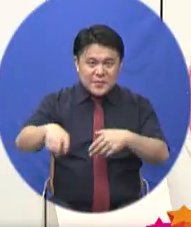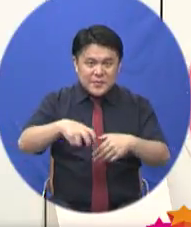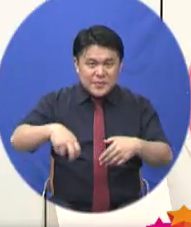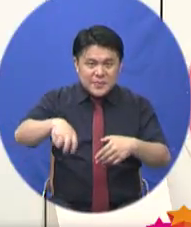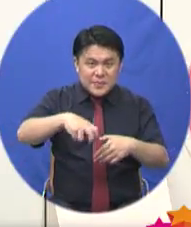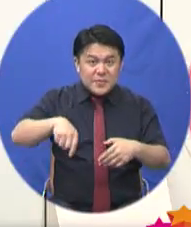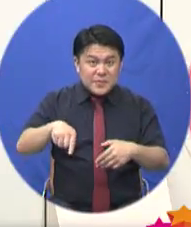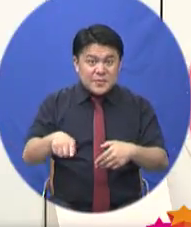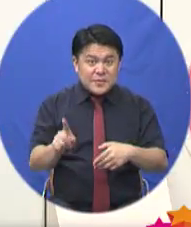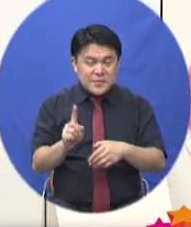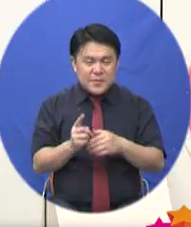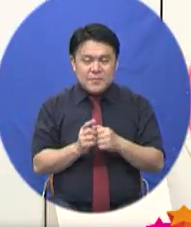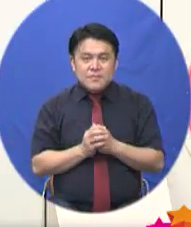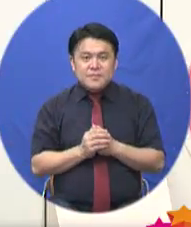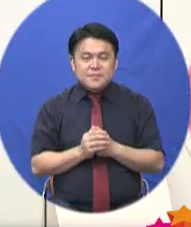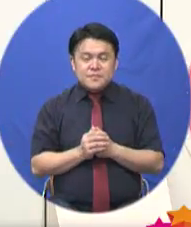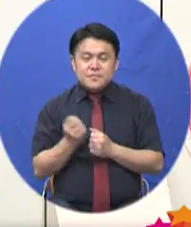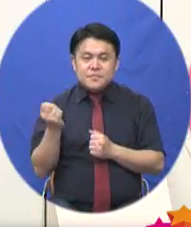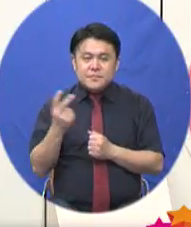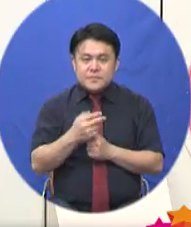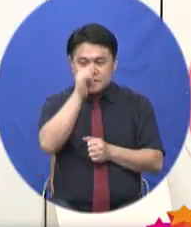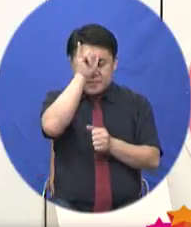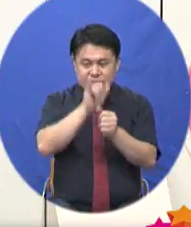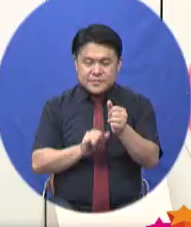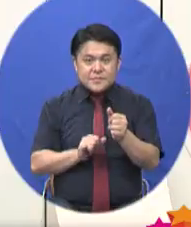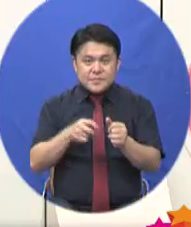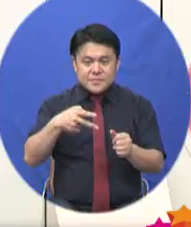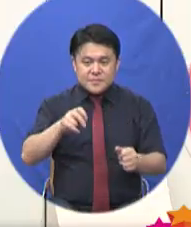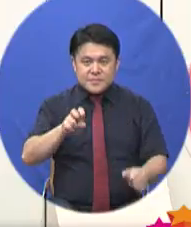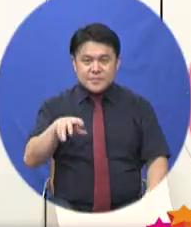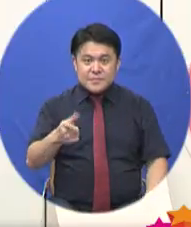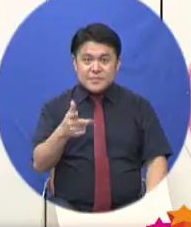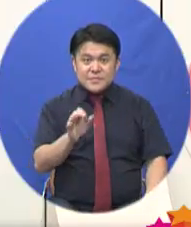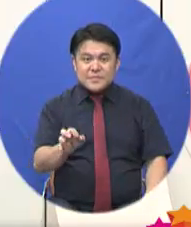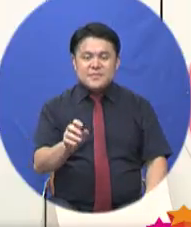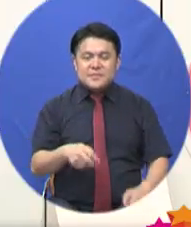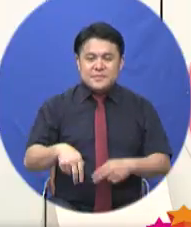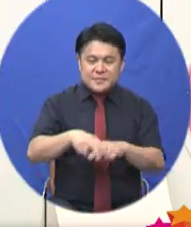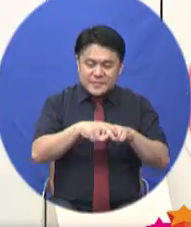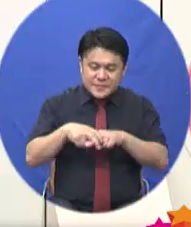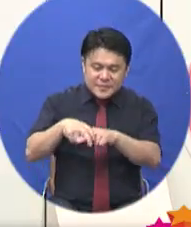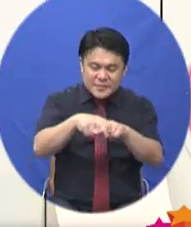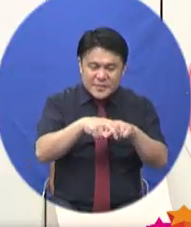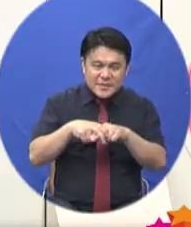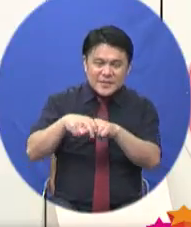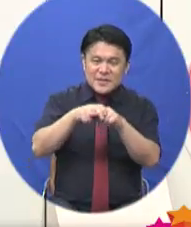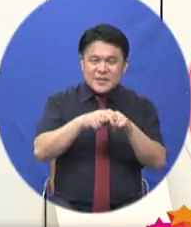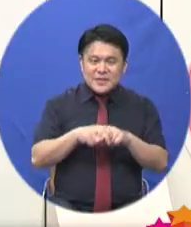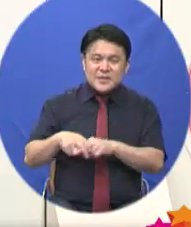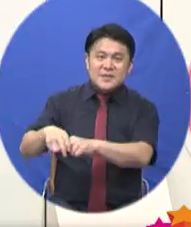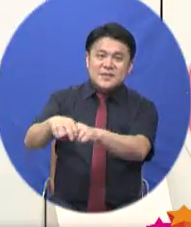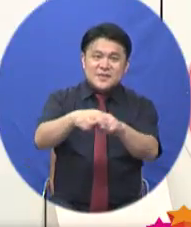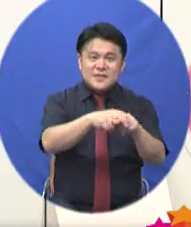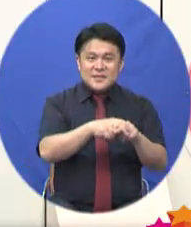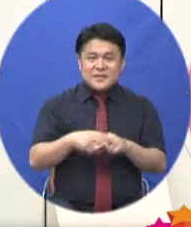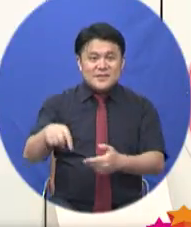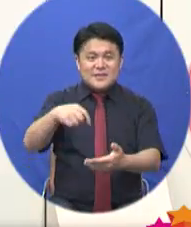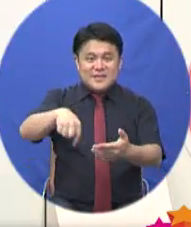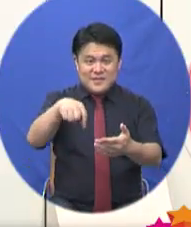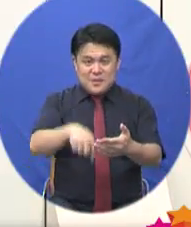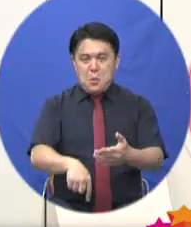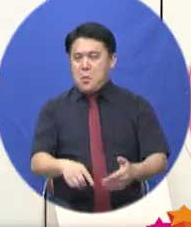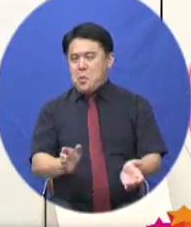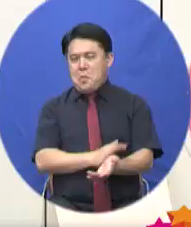한번 대표적인 노래죠? 예. 효녀 심청도 있고. 빙글 도는 의자, 회전 의자. 의자.